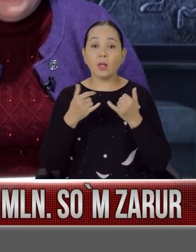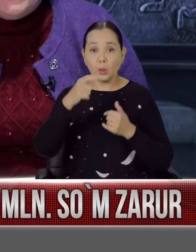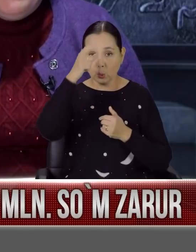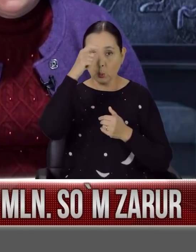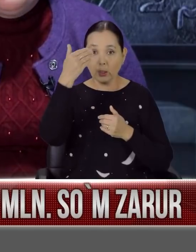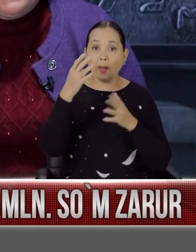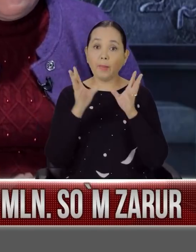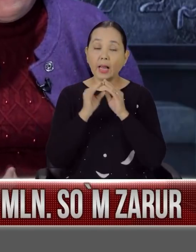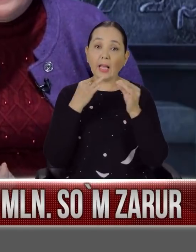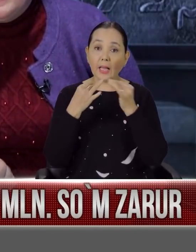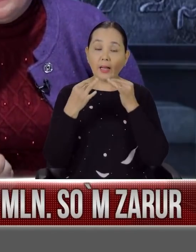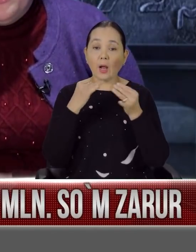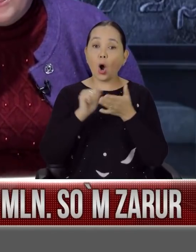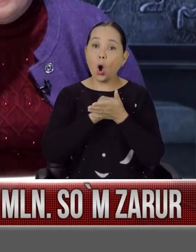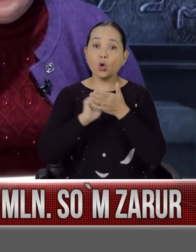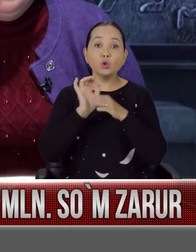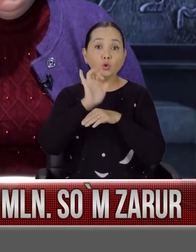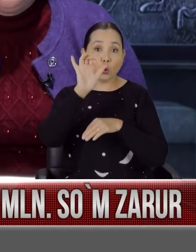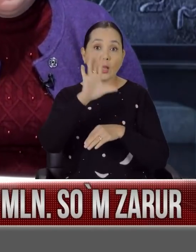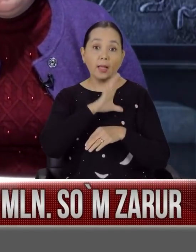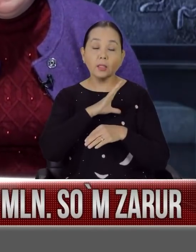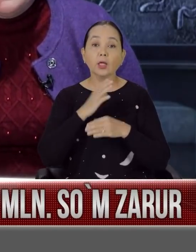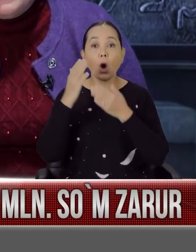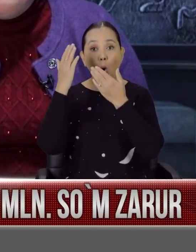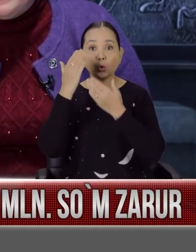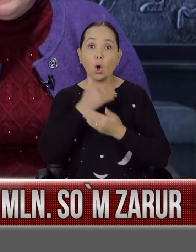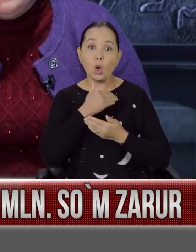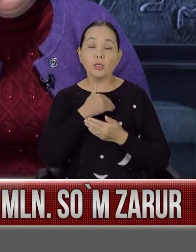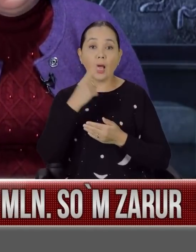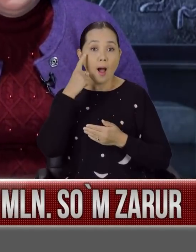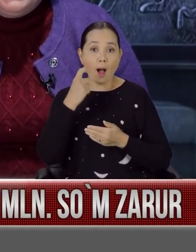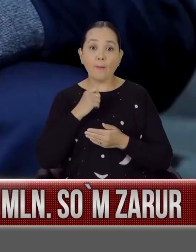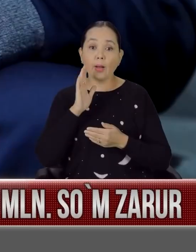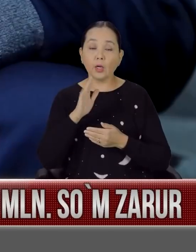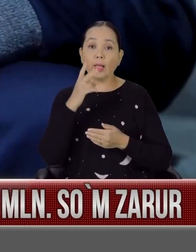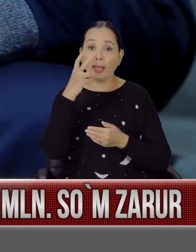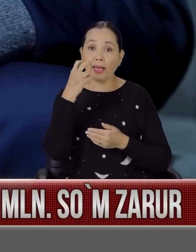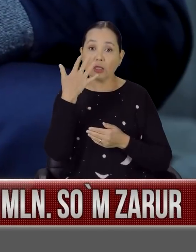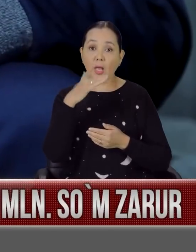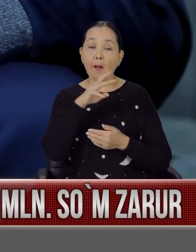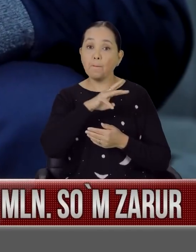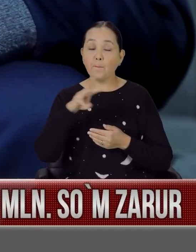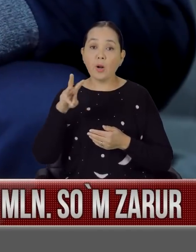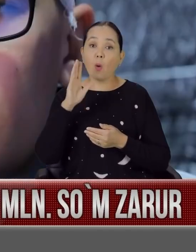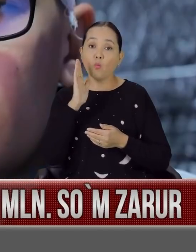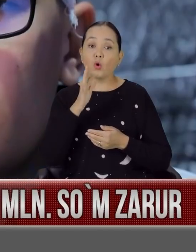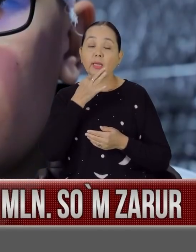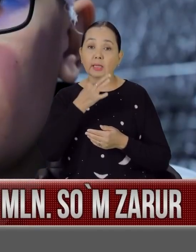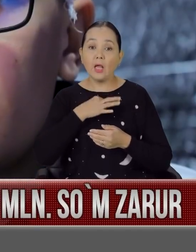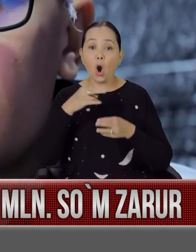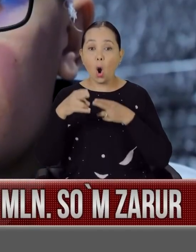Turkiya bilan gaplashib rengil qog'ozlarini jo'natdik. Xudo xolasa xabar keladi, shu 250 million bo'ladi